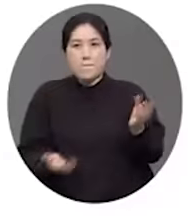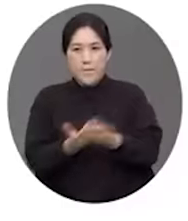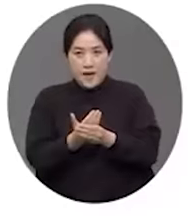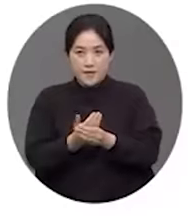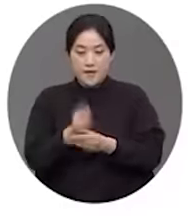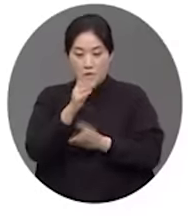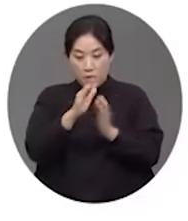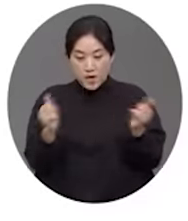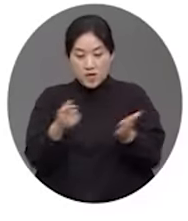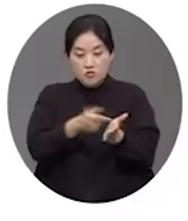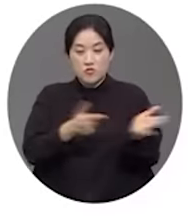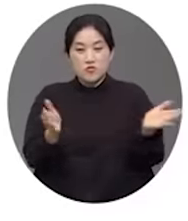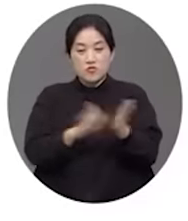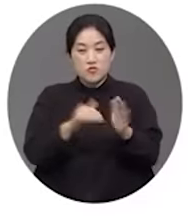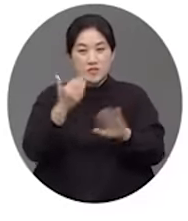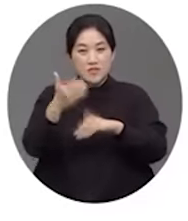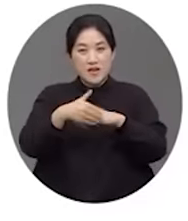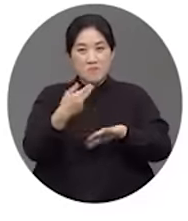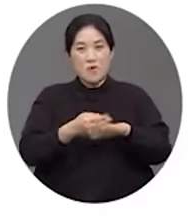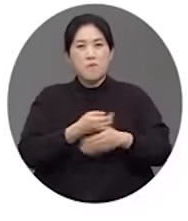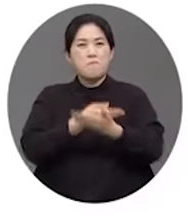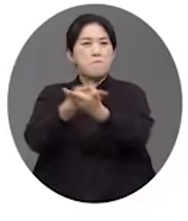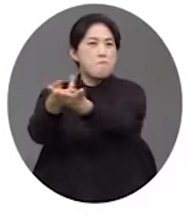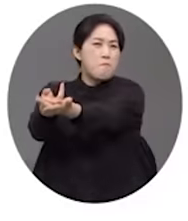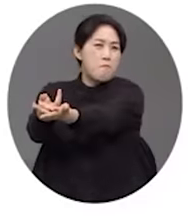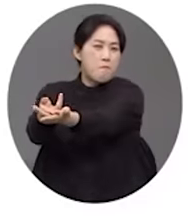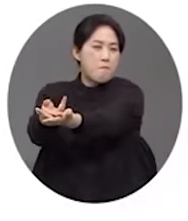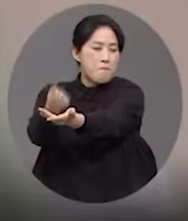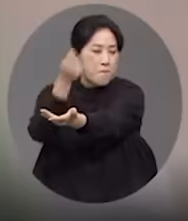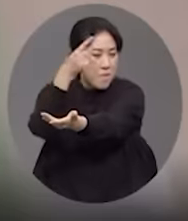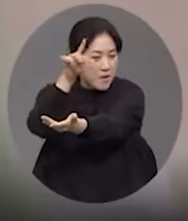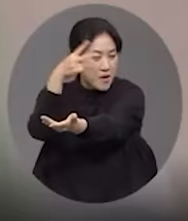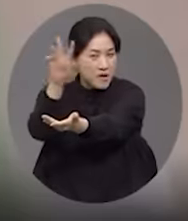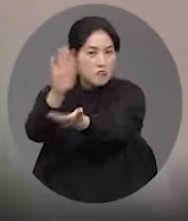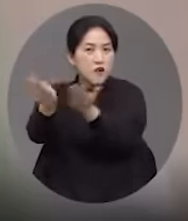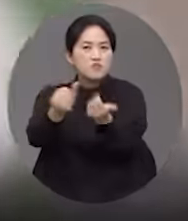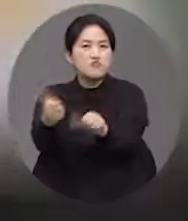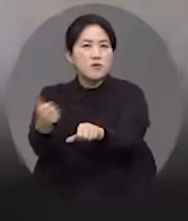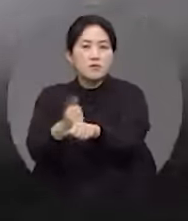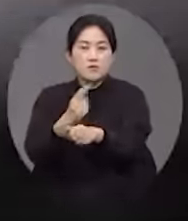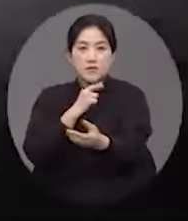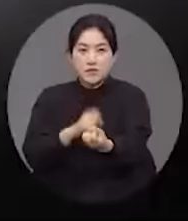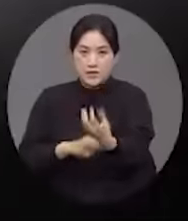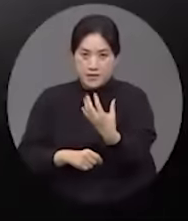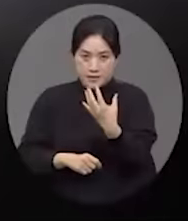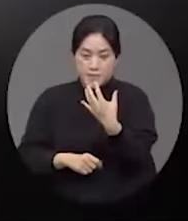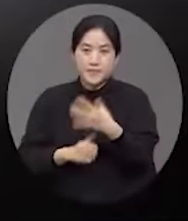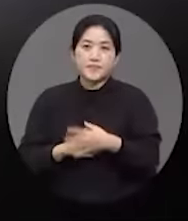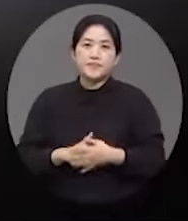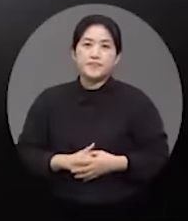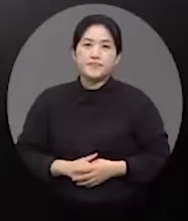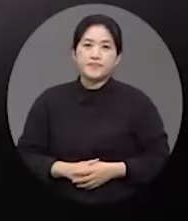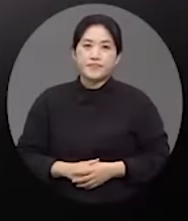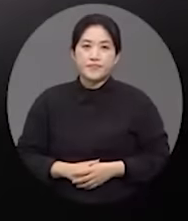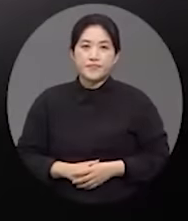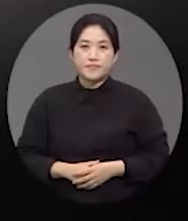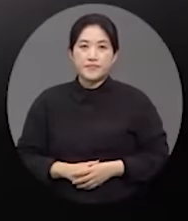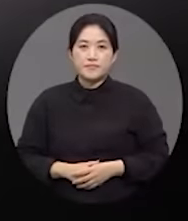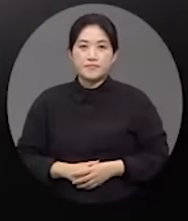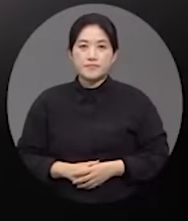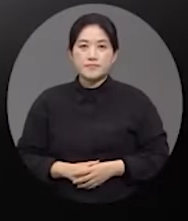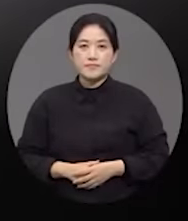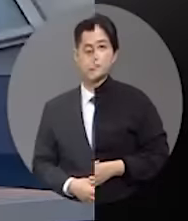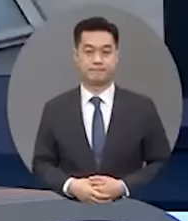이 환자가 수술 후 다른 병원으로 옮겨졌다가 103일이 지나서 숨진 거라고 밝혔습니다. MBC 뉴스 고재민입니다.